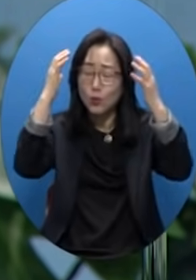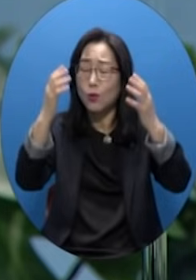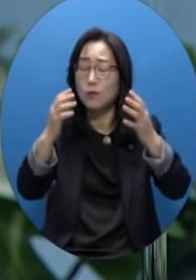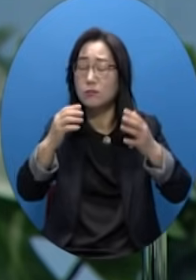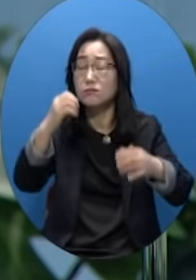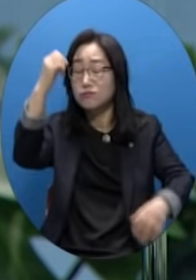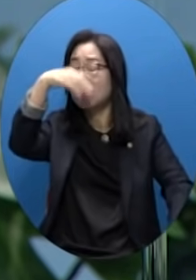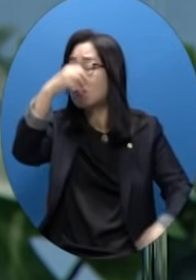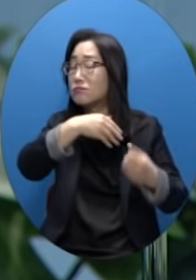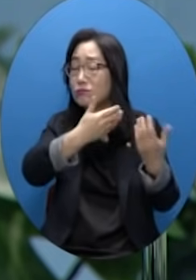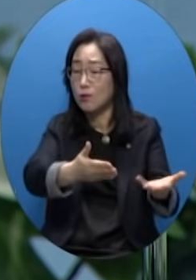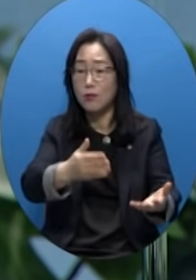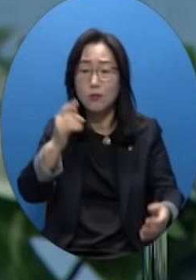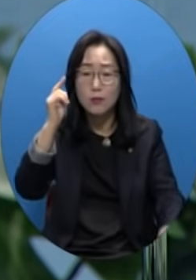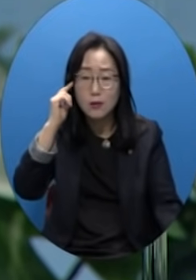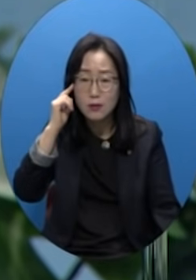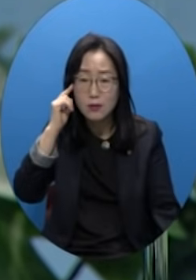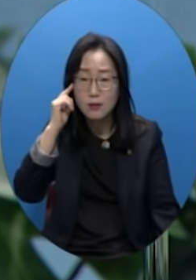내버려 드십니까